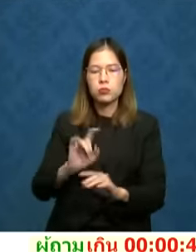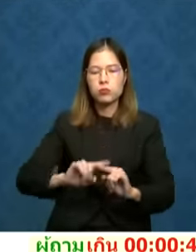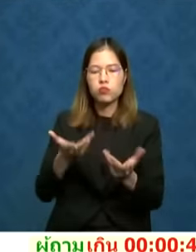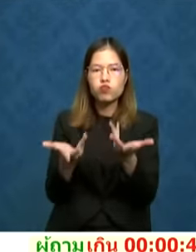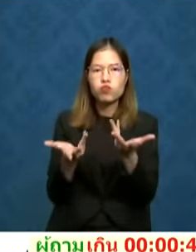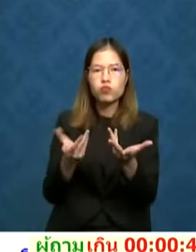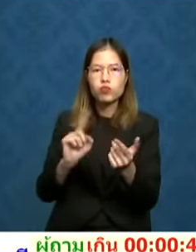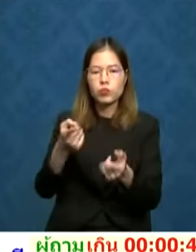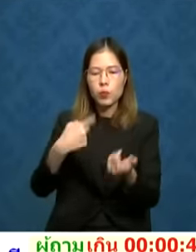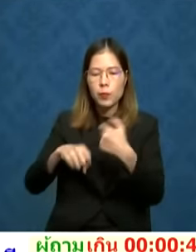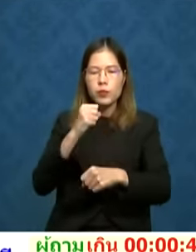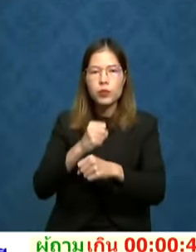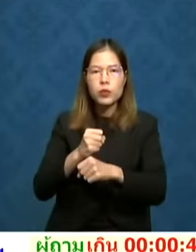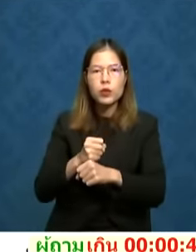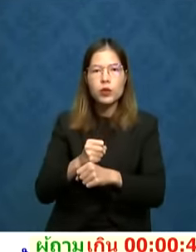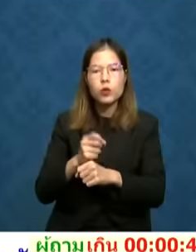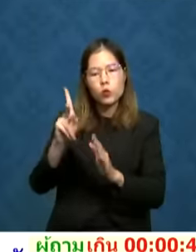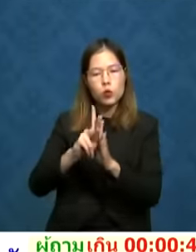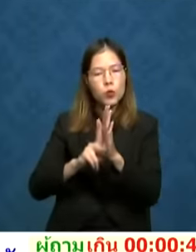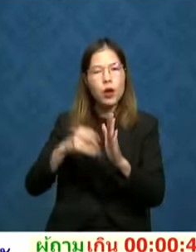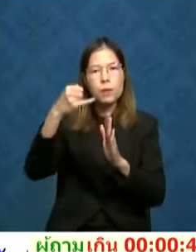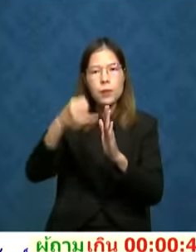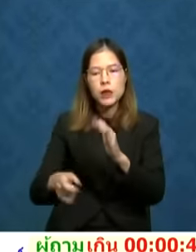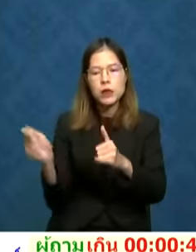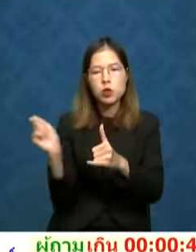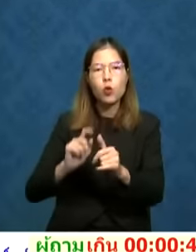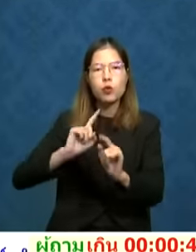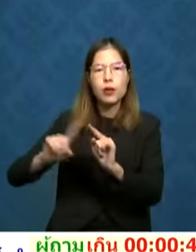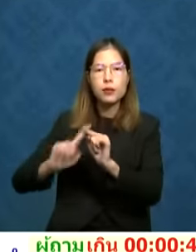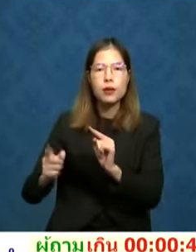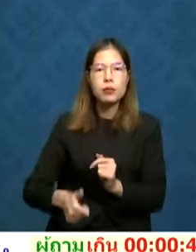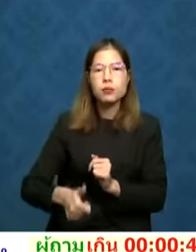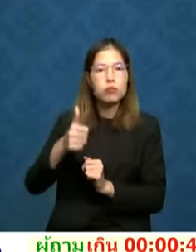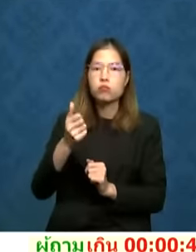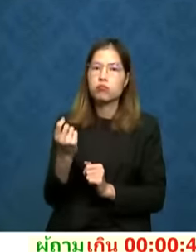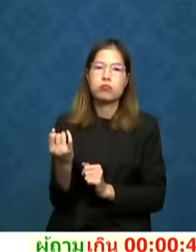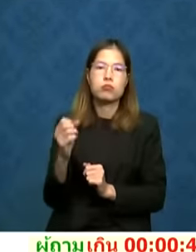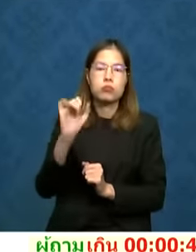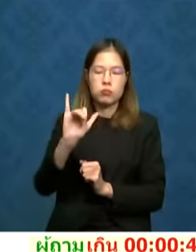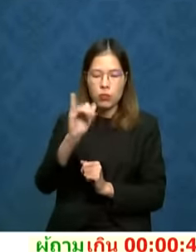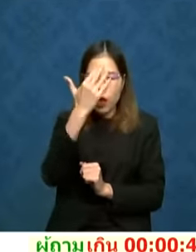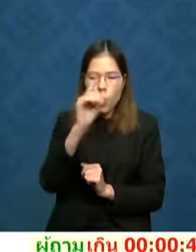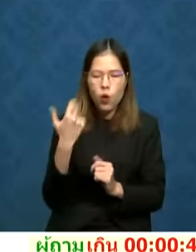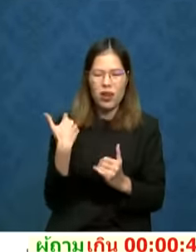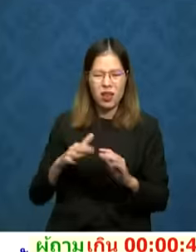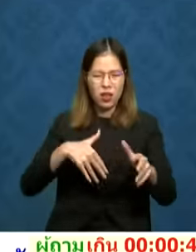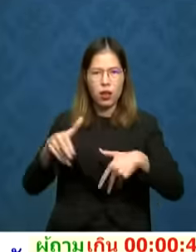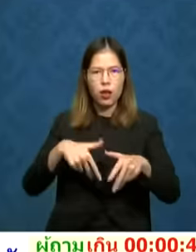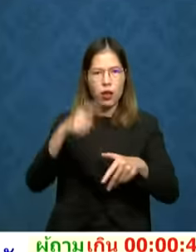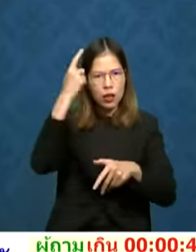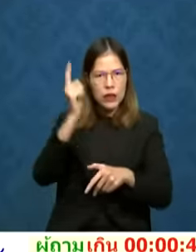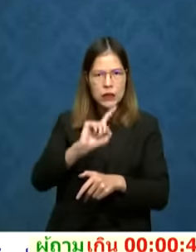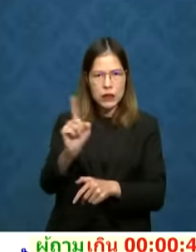มาดำเนนการในทางกฎหมายได้แตผมอยากจะฝากแบบนี้ครับวันนี้ประชาชนเขาเริ่มคิดอยู่อย่างหนครับ